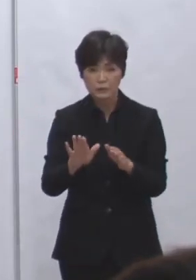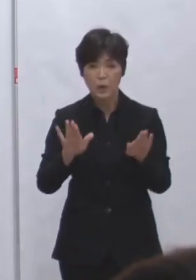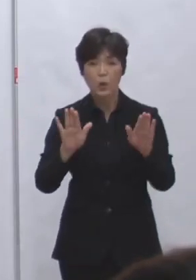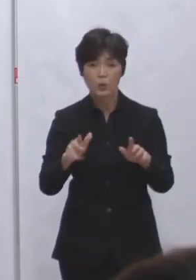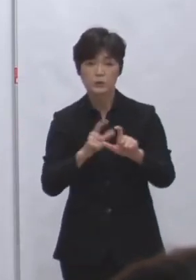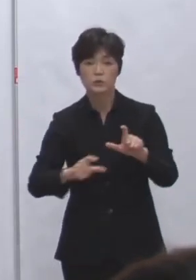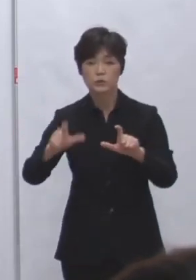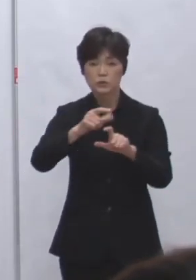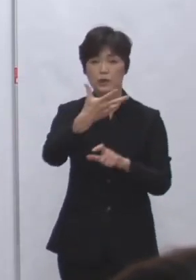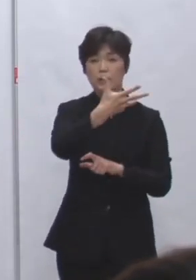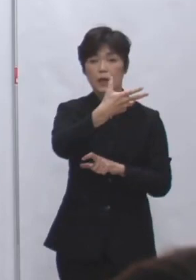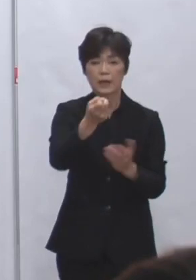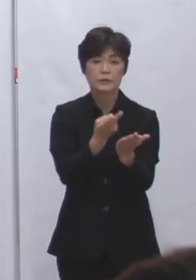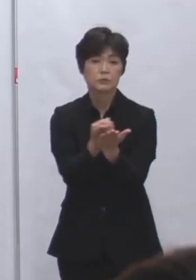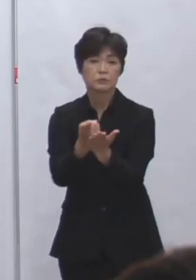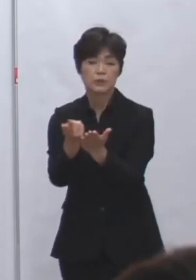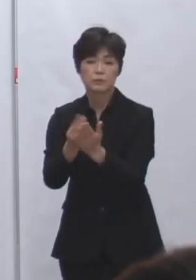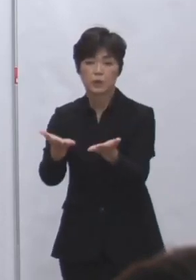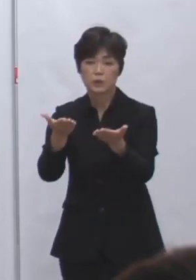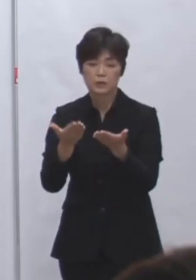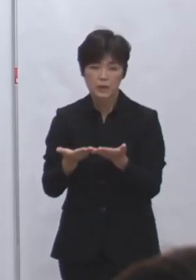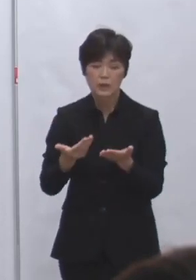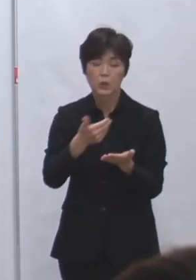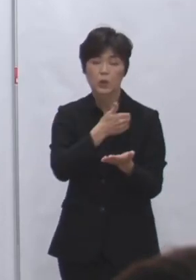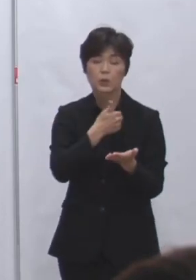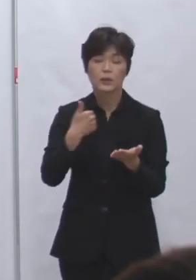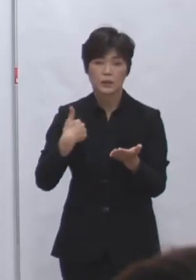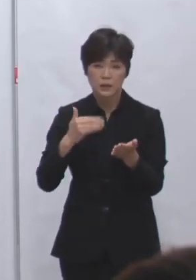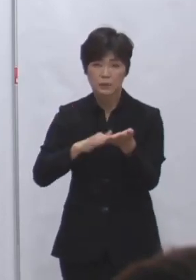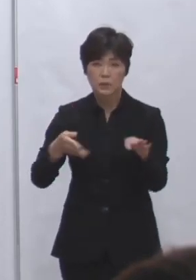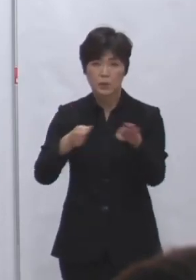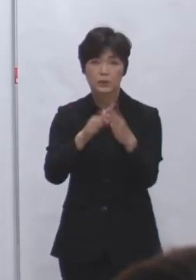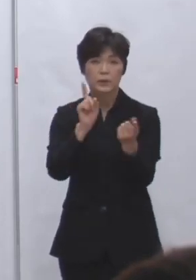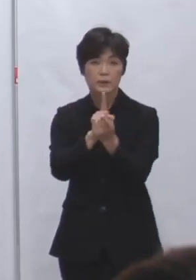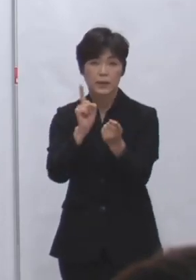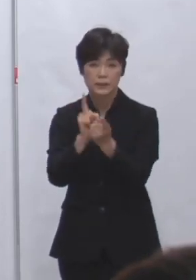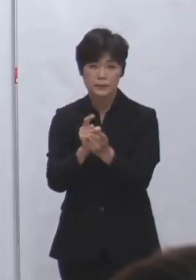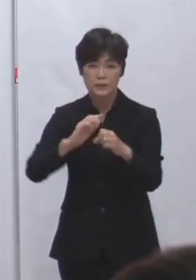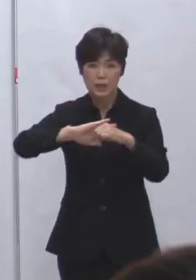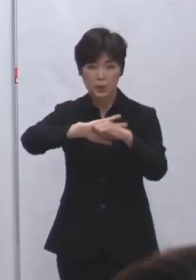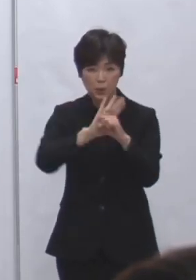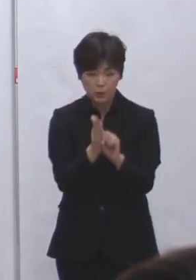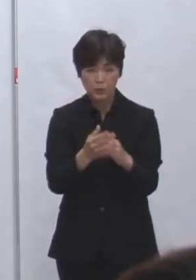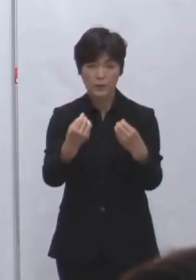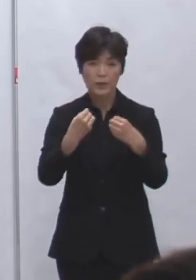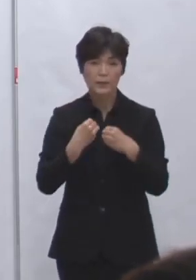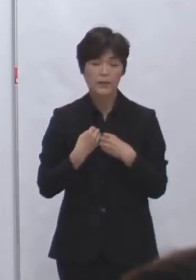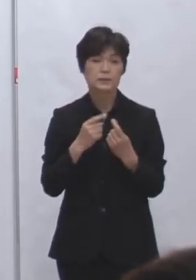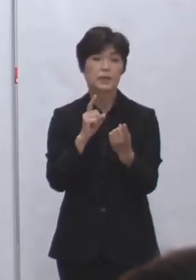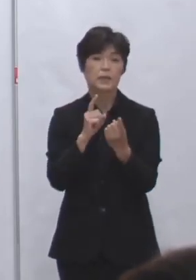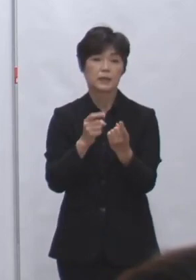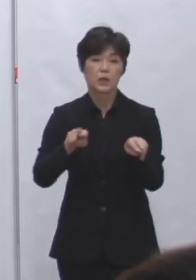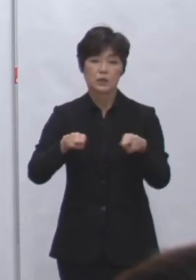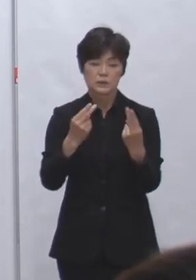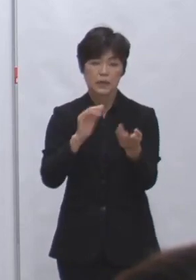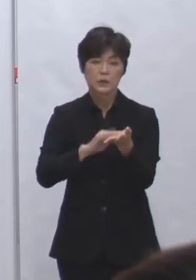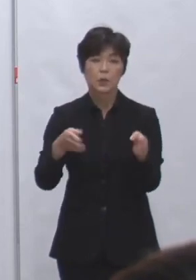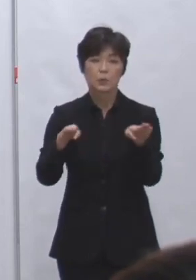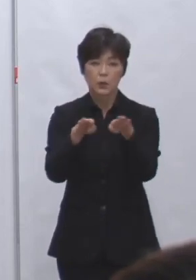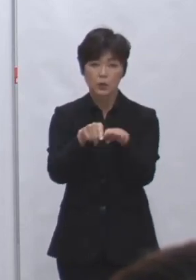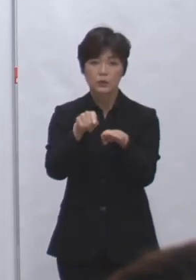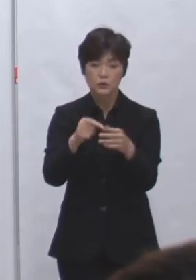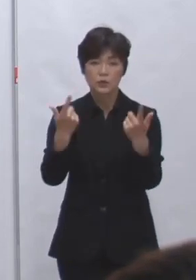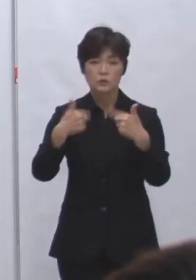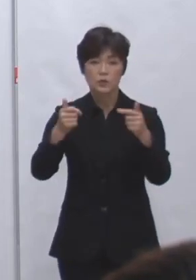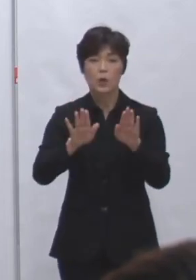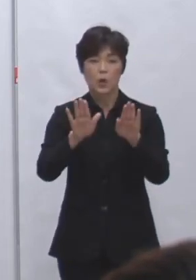追加の80床を提供いただける病院さんに対しまして、新型コロナウイルス感染症専用の病院として